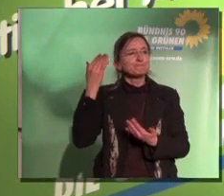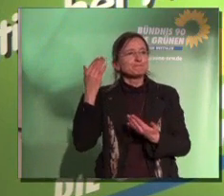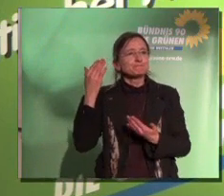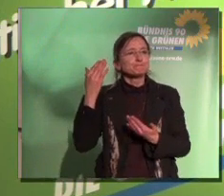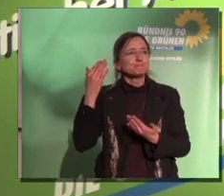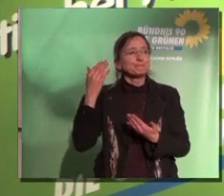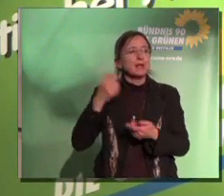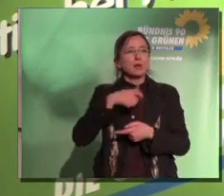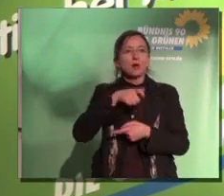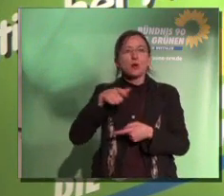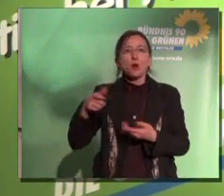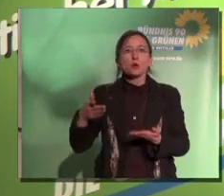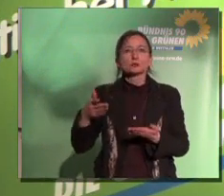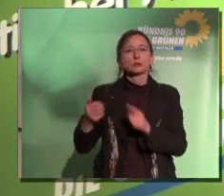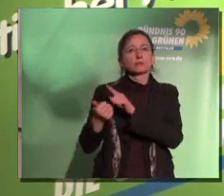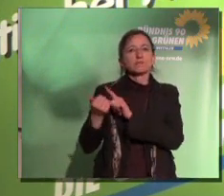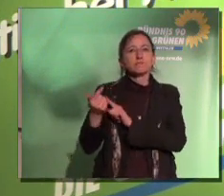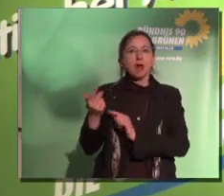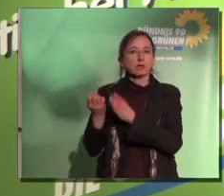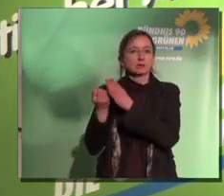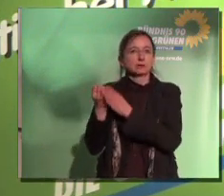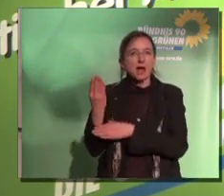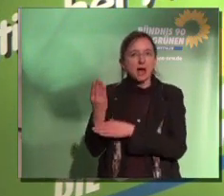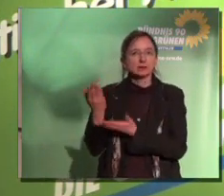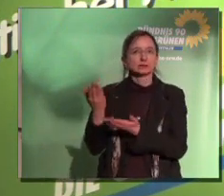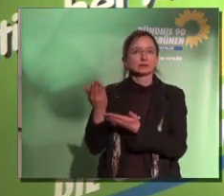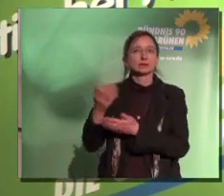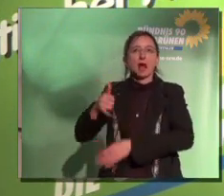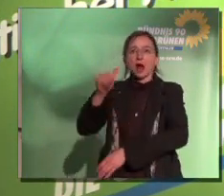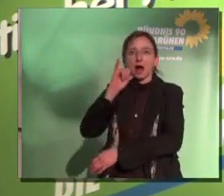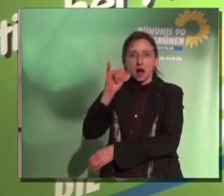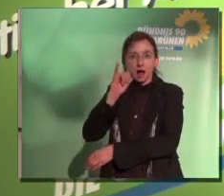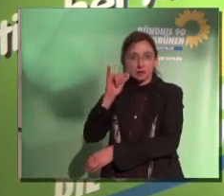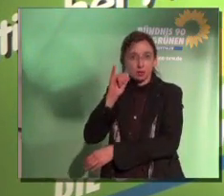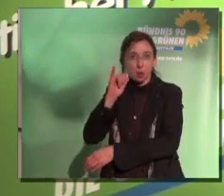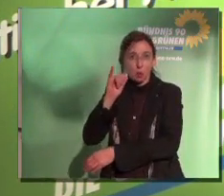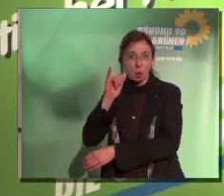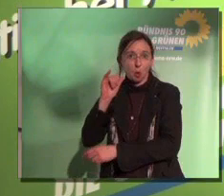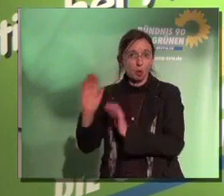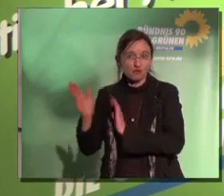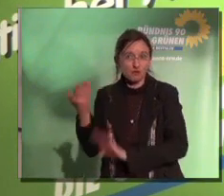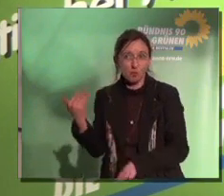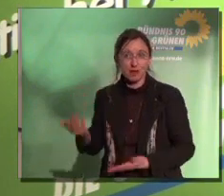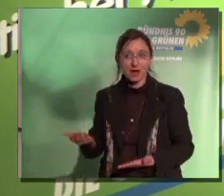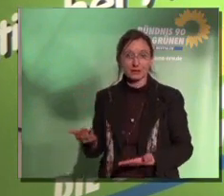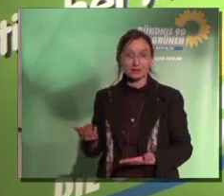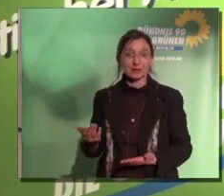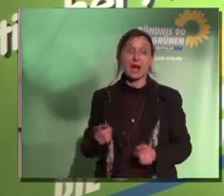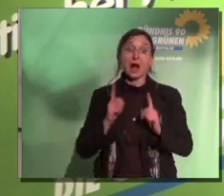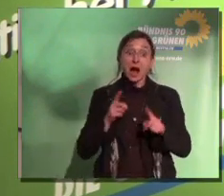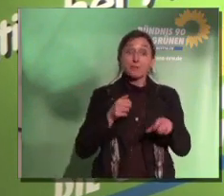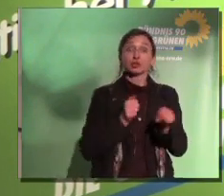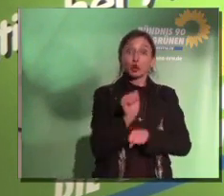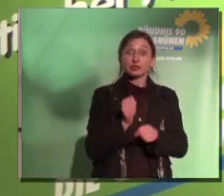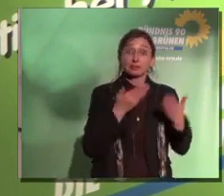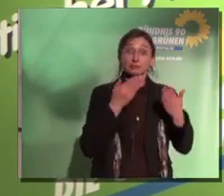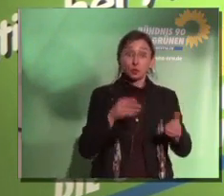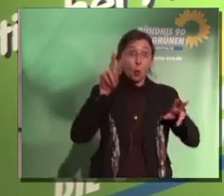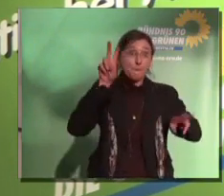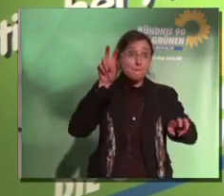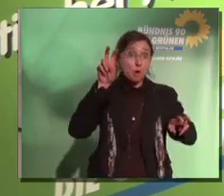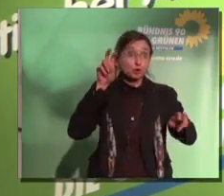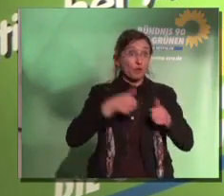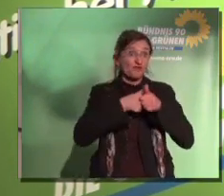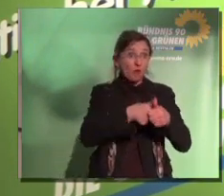Tage Alkohol auf dem Karneval hinter sich haben und trotzdem bei diesem Motto mitmachen, dann ist das der Härtefall,